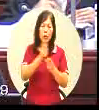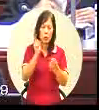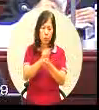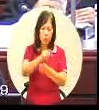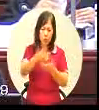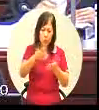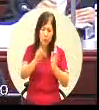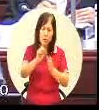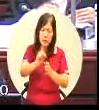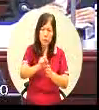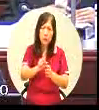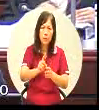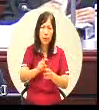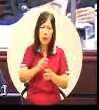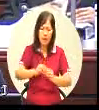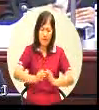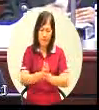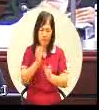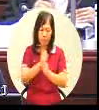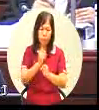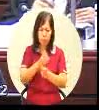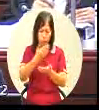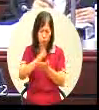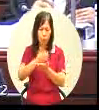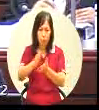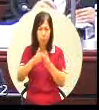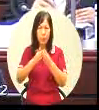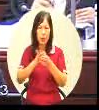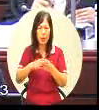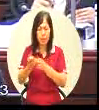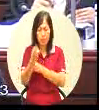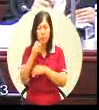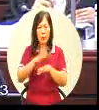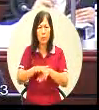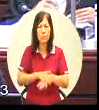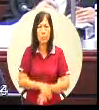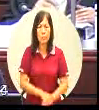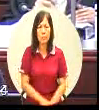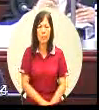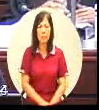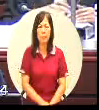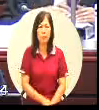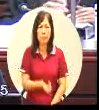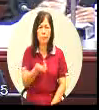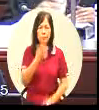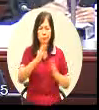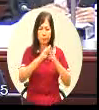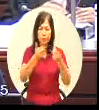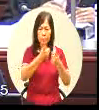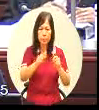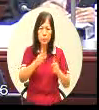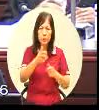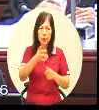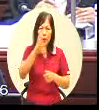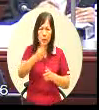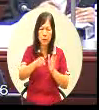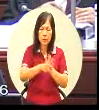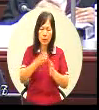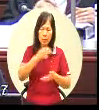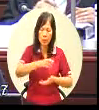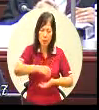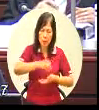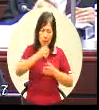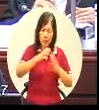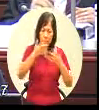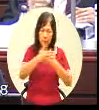题之所在，然后立即去解决，这个我们会来努力。那刚刚蔡议员提到有很多交通的问